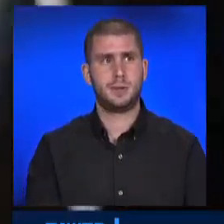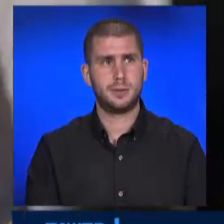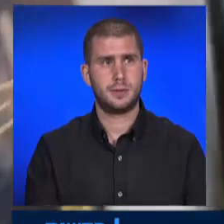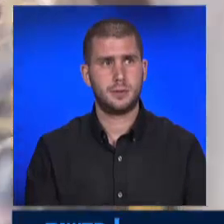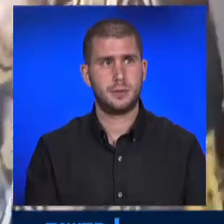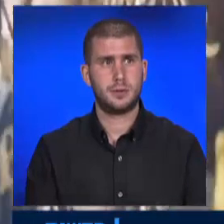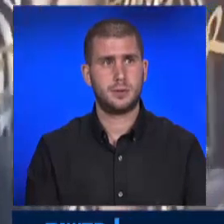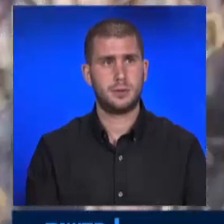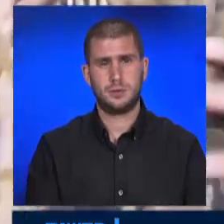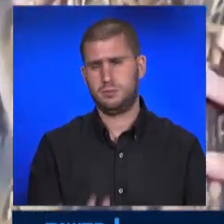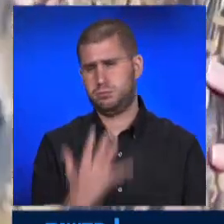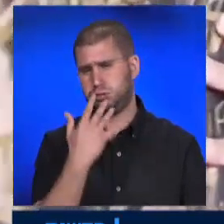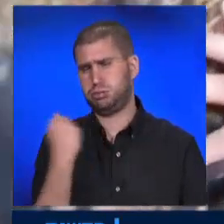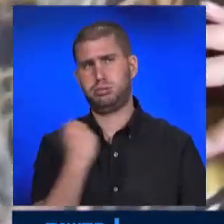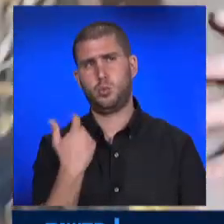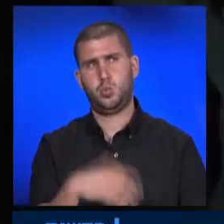וואו, איזה ריח.